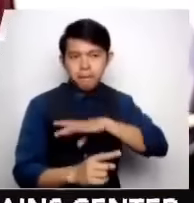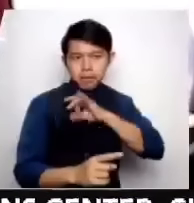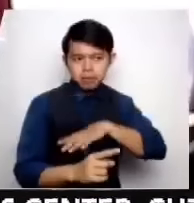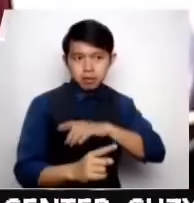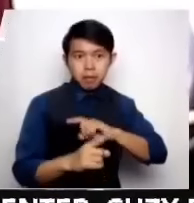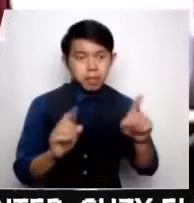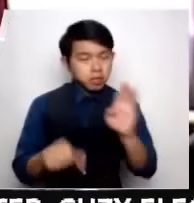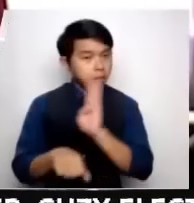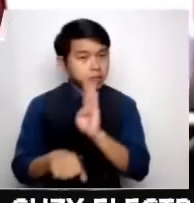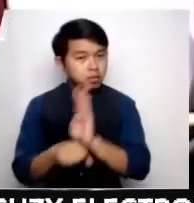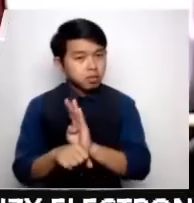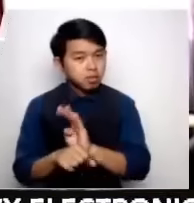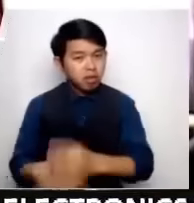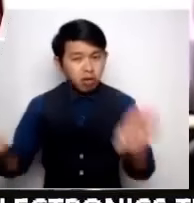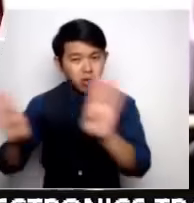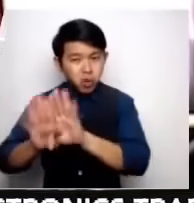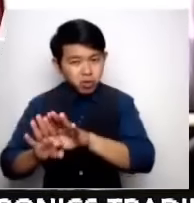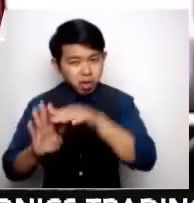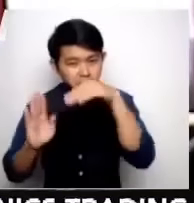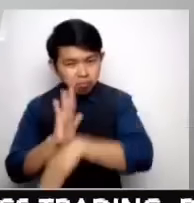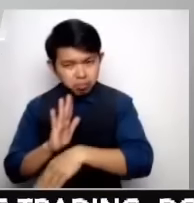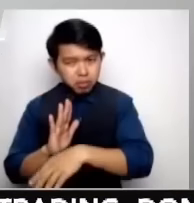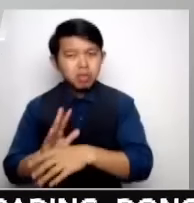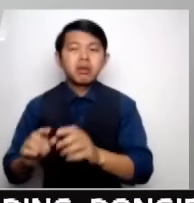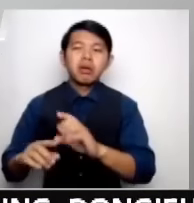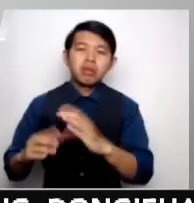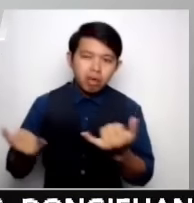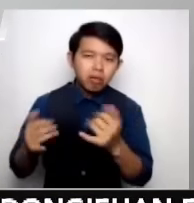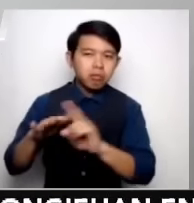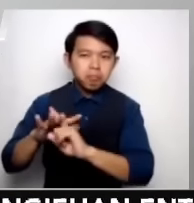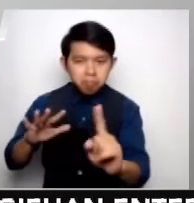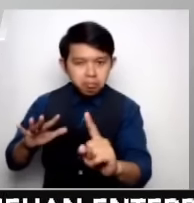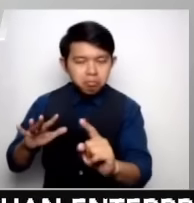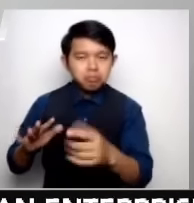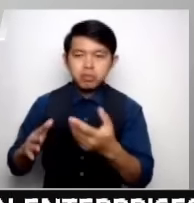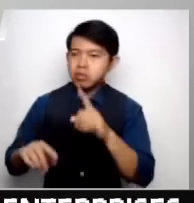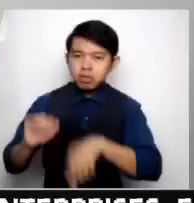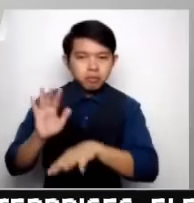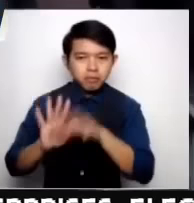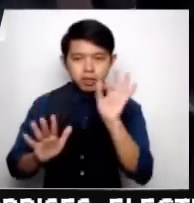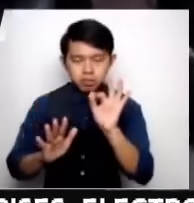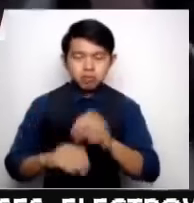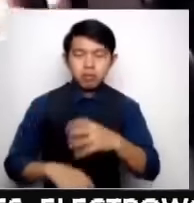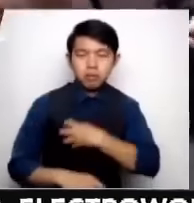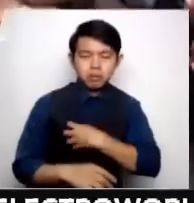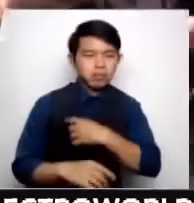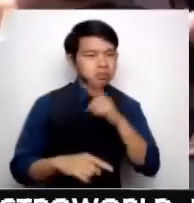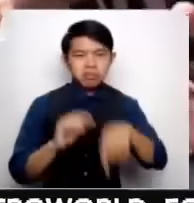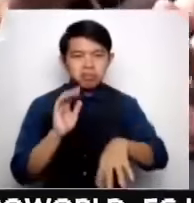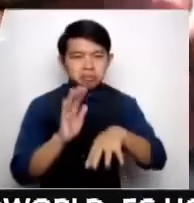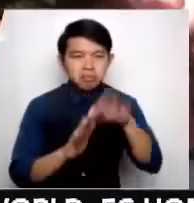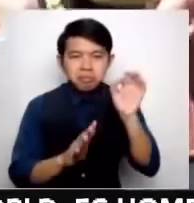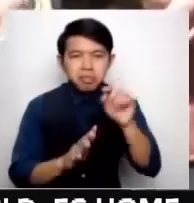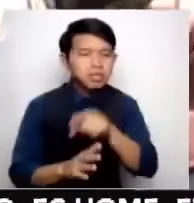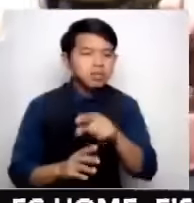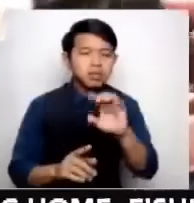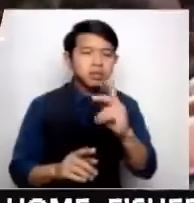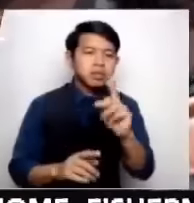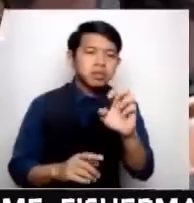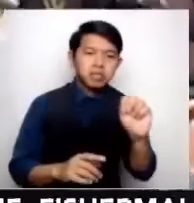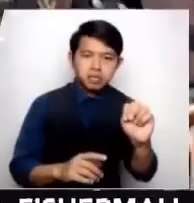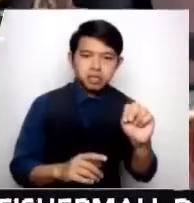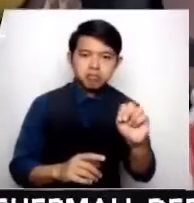nawala na yung negosyo, kaya ho, nagkaroon ng kaso. Bigo ang mga pulis na mai-serve ang arrest warrant. May tumanggap ng warrant?